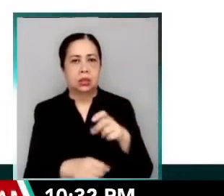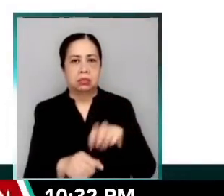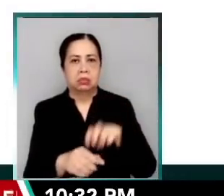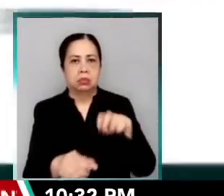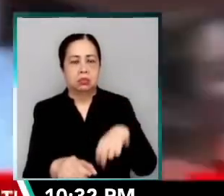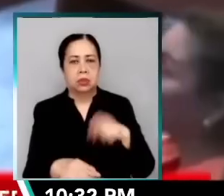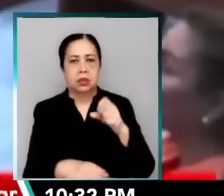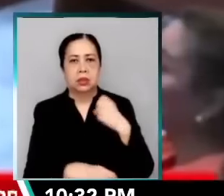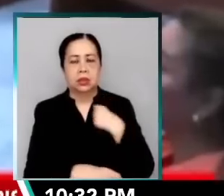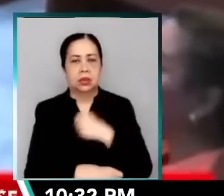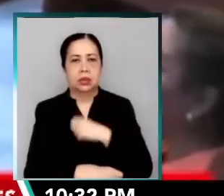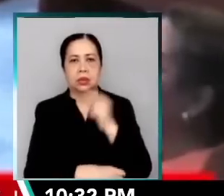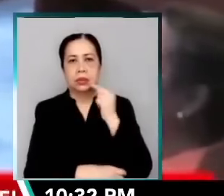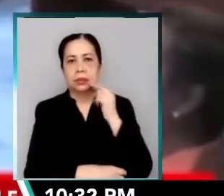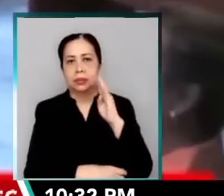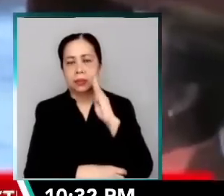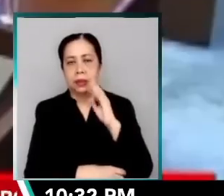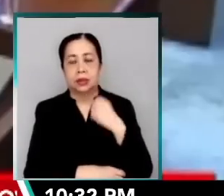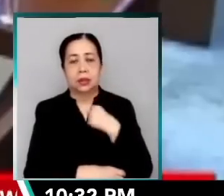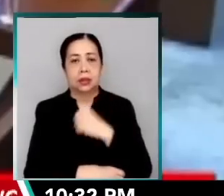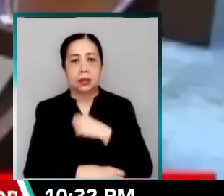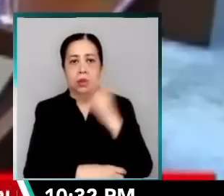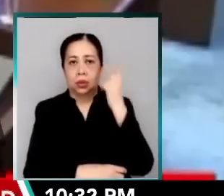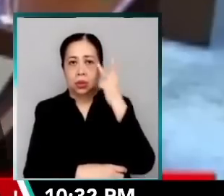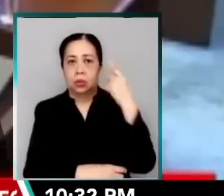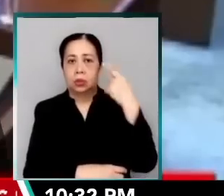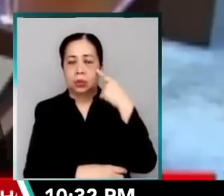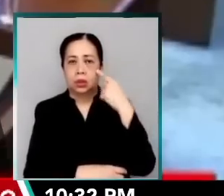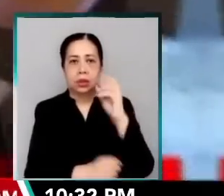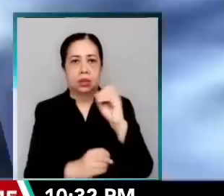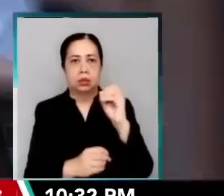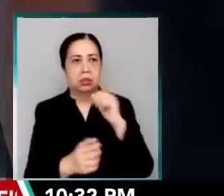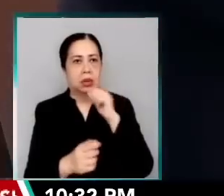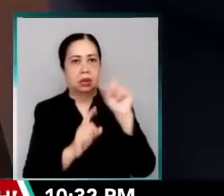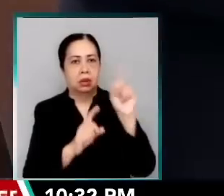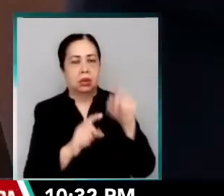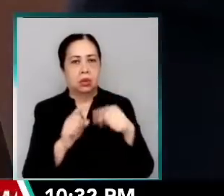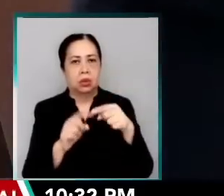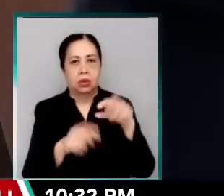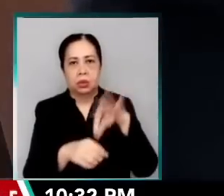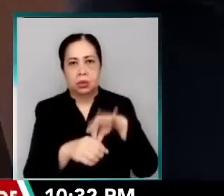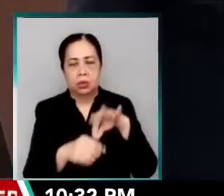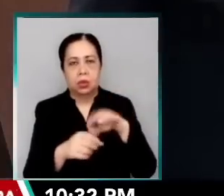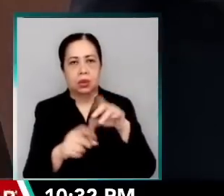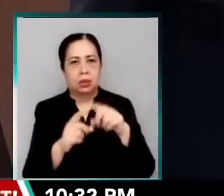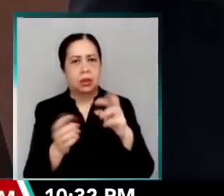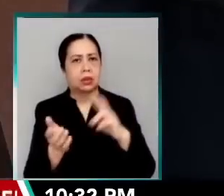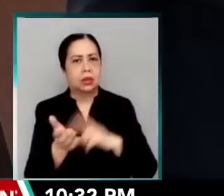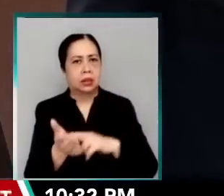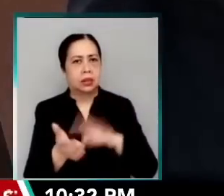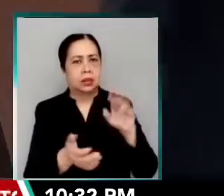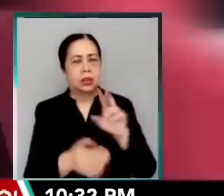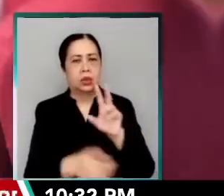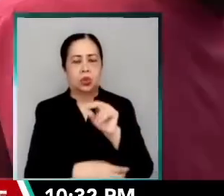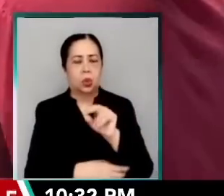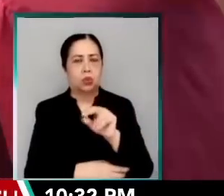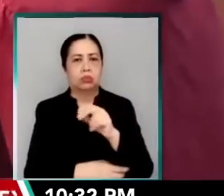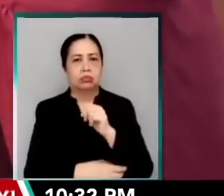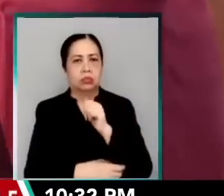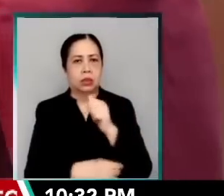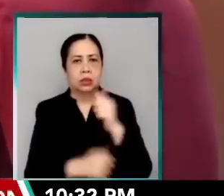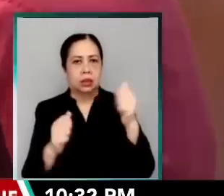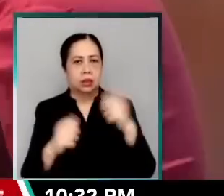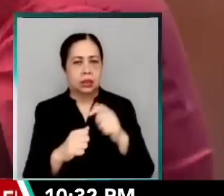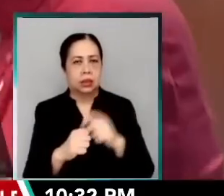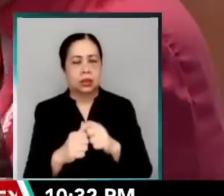Nancy Binay. Si Senador Coco Pimentel wala sa sesyon ng magbotohan, pero inirehistro ang kanyang no vote sa sesyon kanina. Wala rin sa